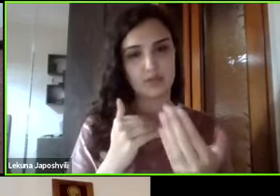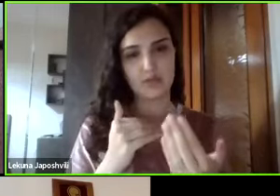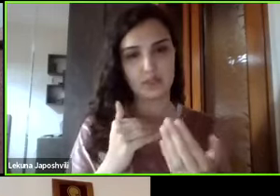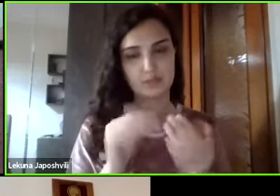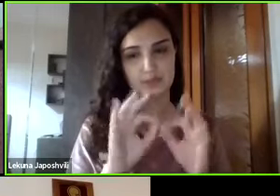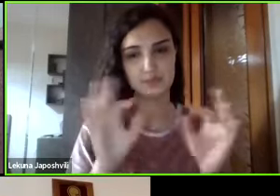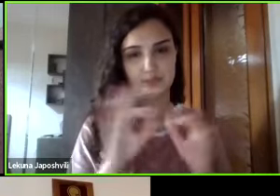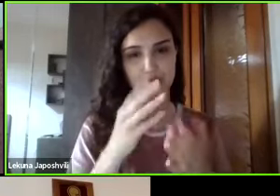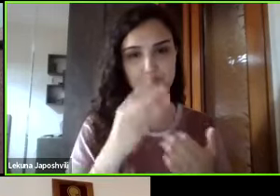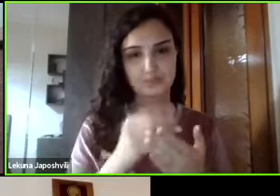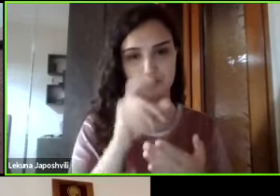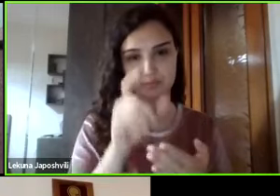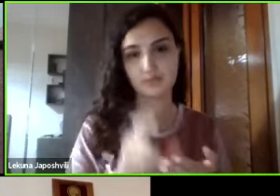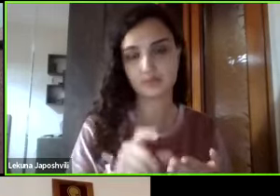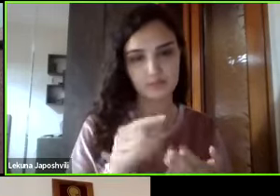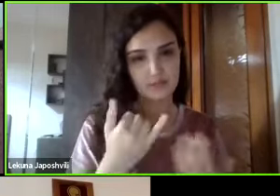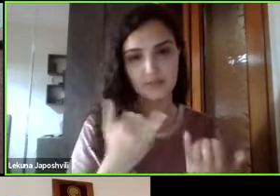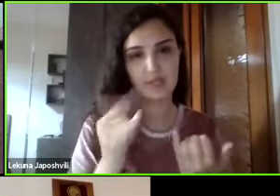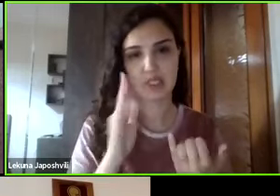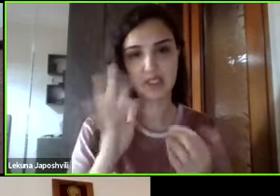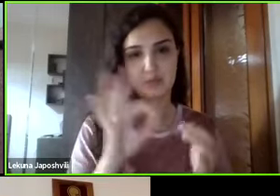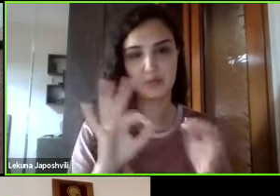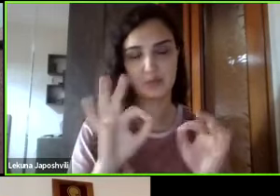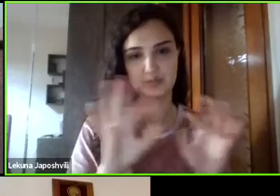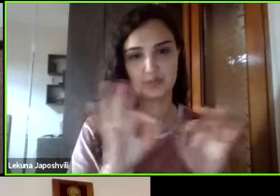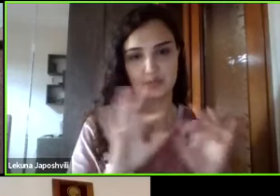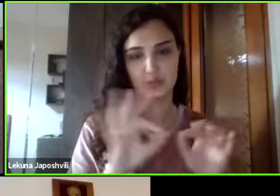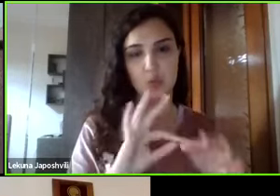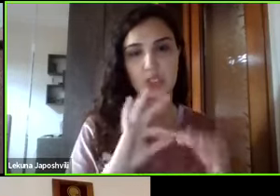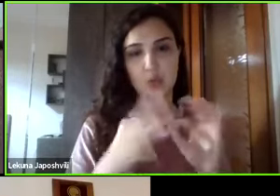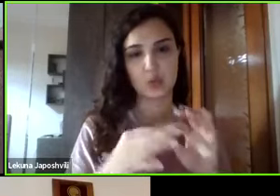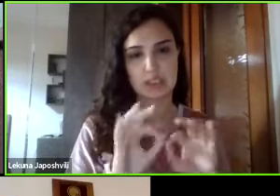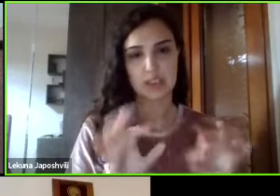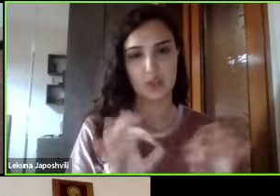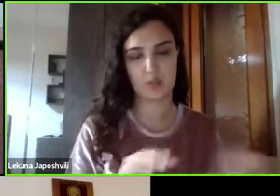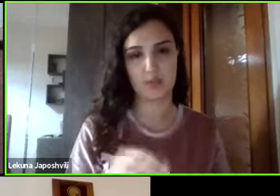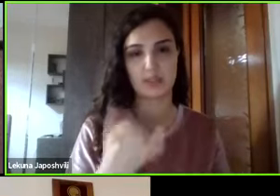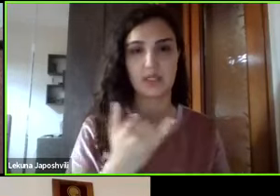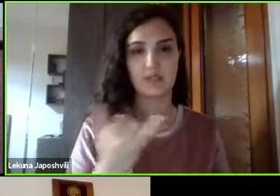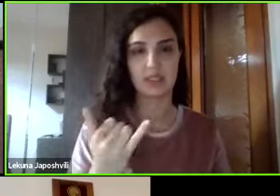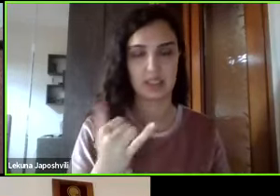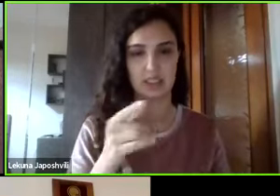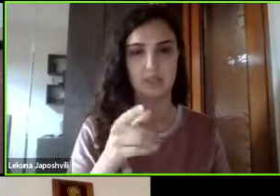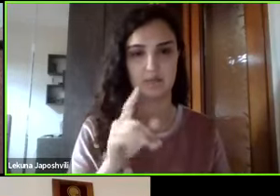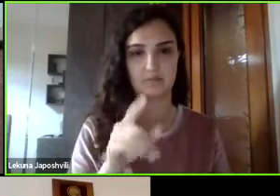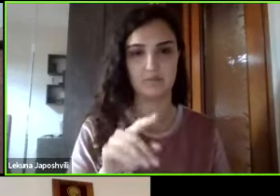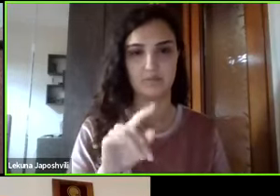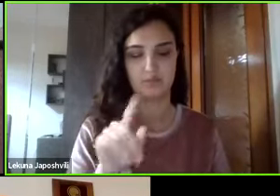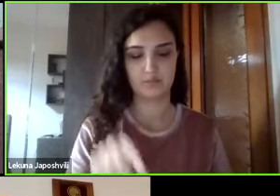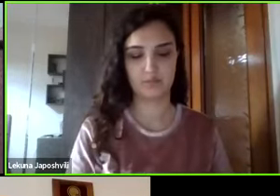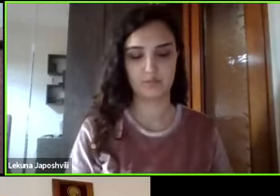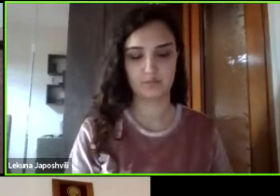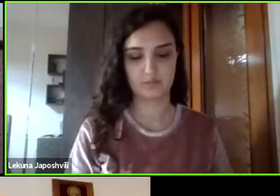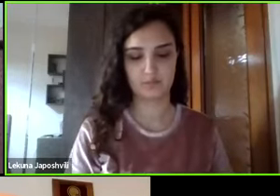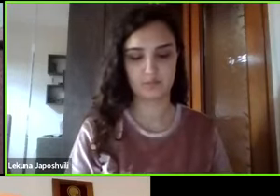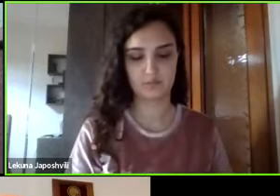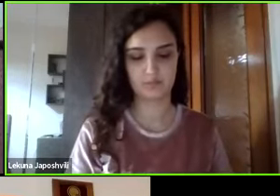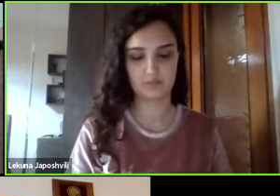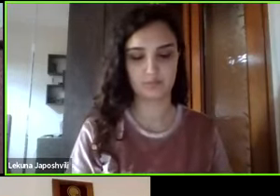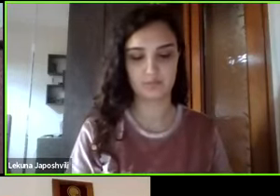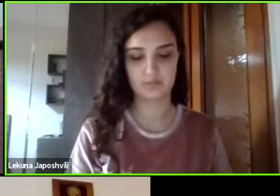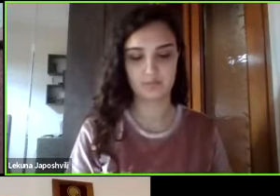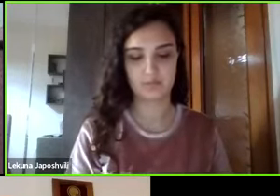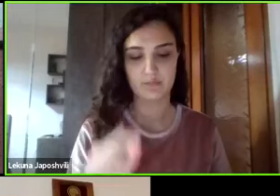გააცანით მსმენელს დღეს რაზე გვექნება კონკრეტულად საუბარი დღევანდელი ჩართვის ფარგლებში.